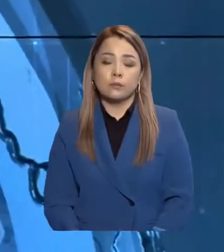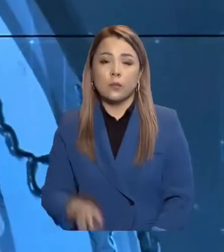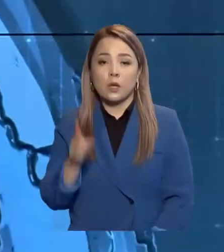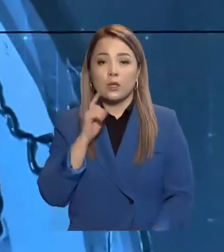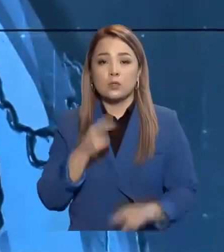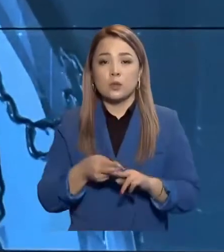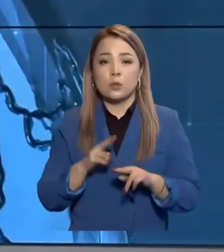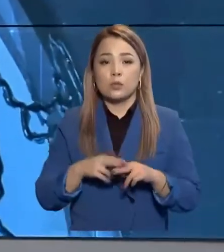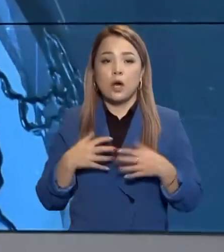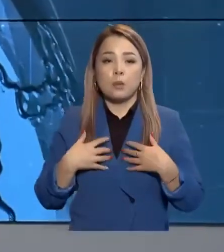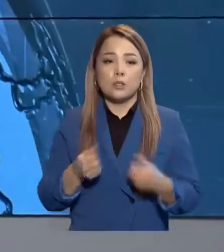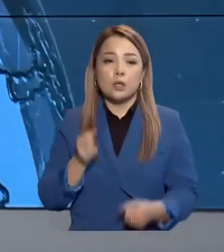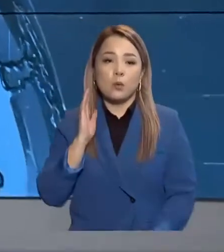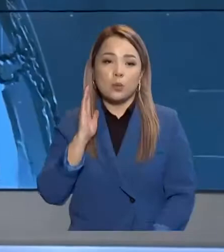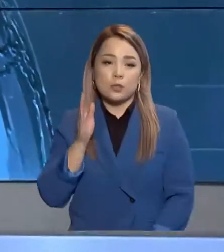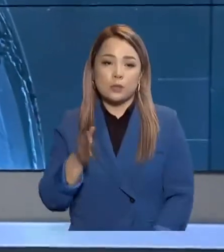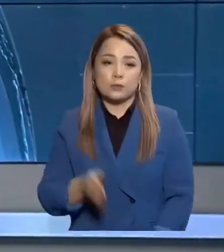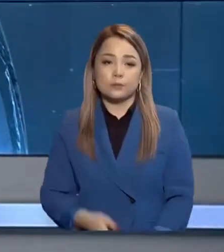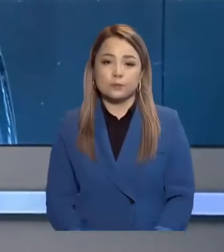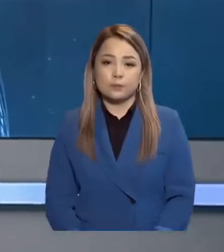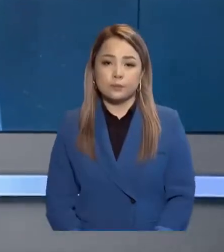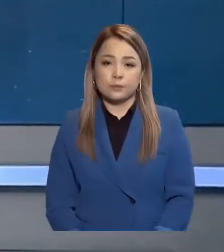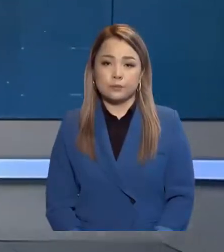Әзірге айтарымыз осы, аман сау болыңыздар.